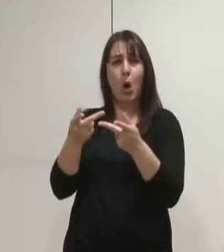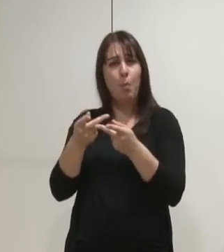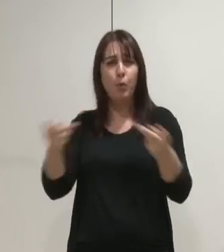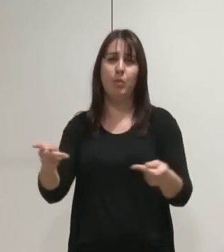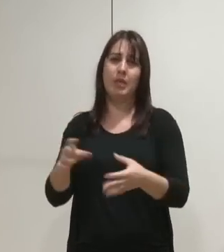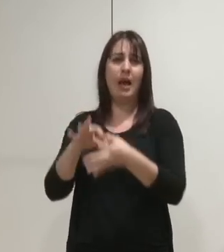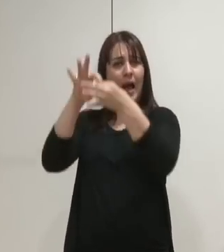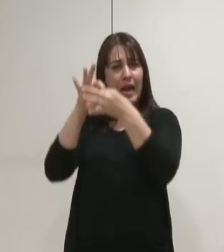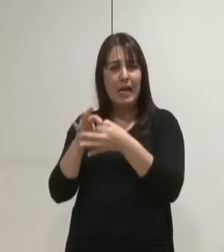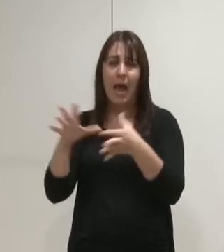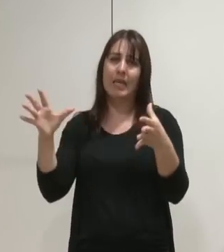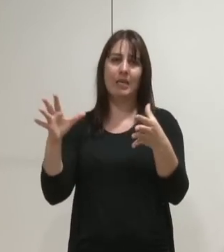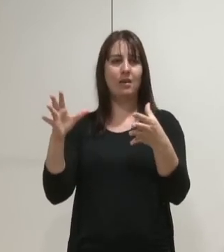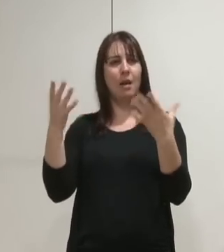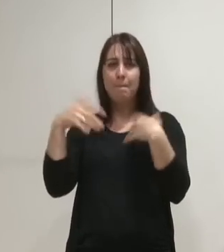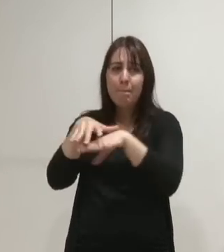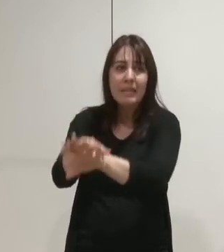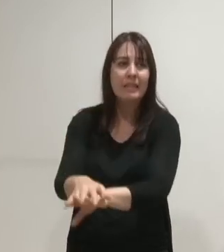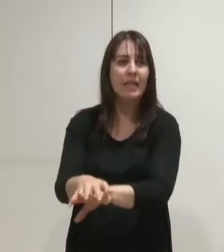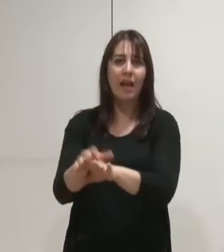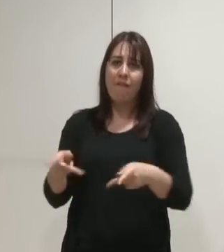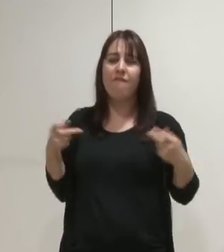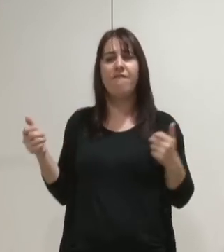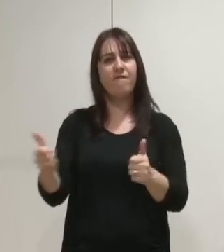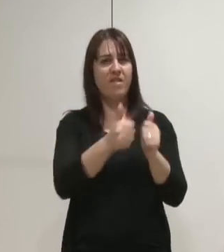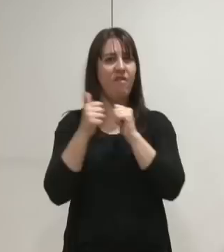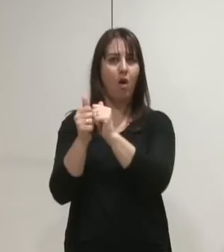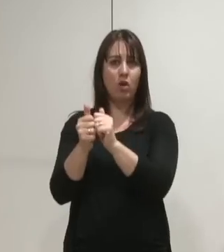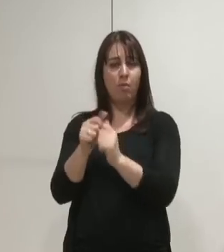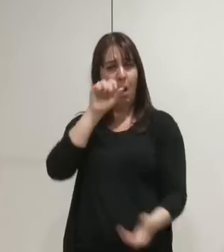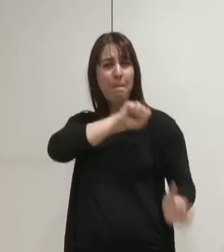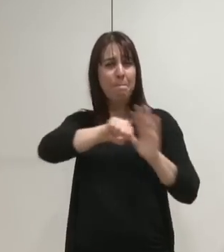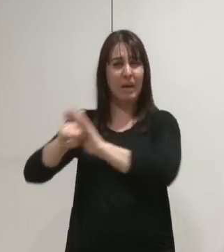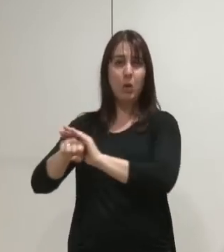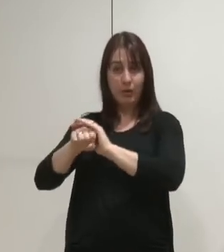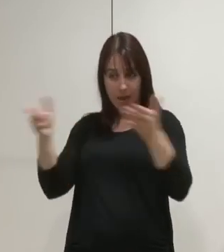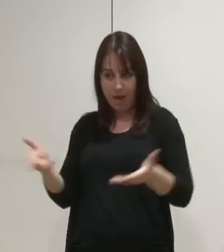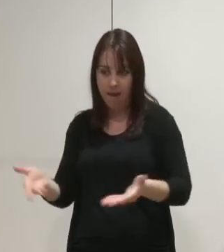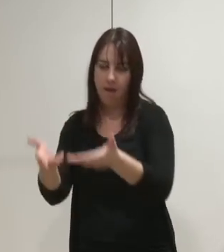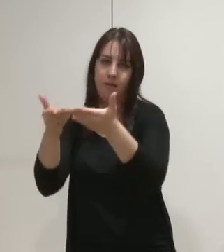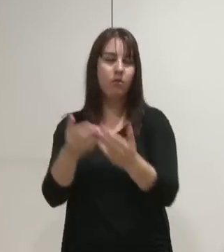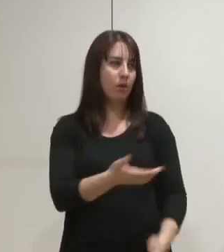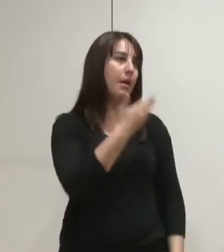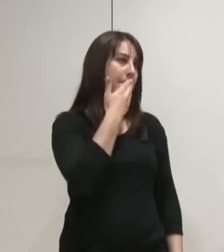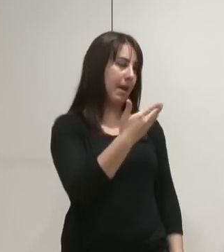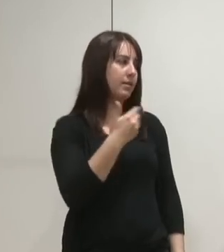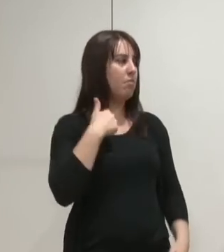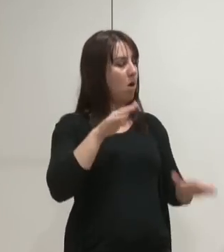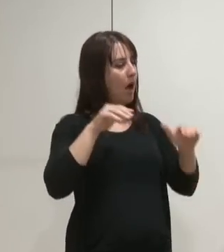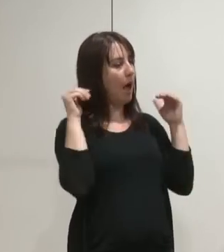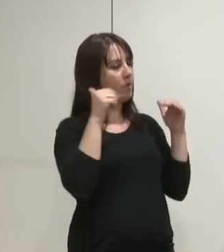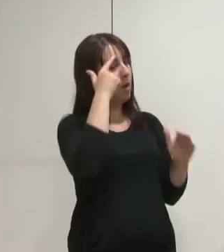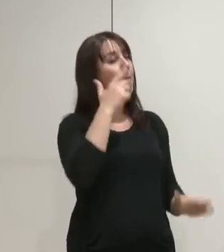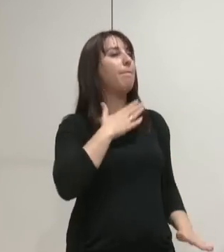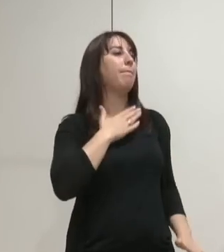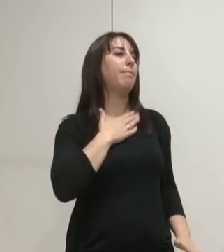de mixité euh garante de vivre de vivre ensemble et ce doit être notre priorité à tous donc merci de noter mon abstention à titre